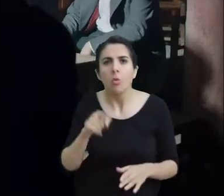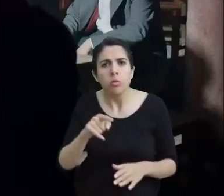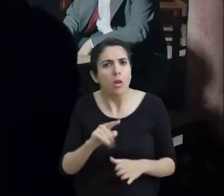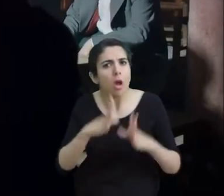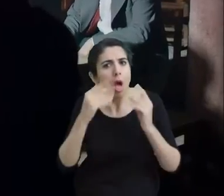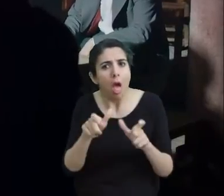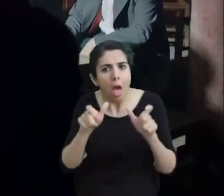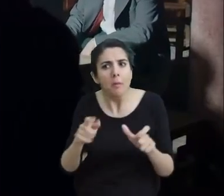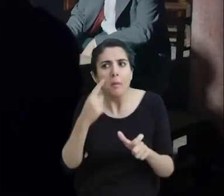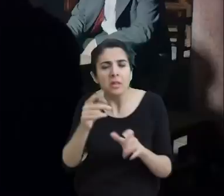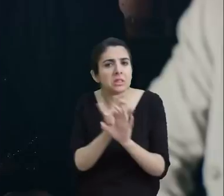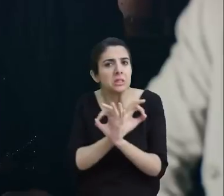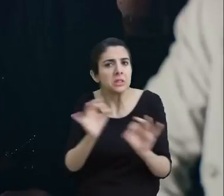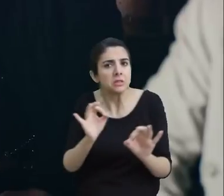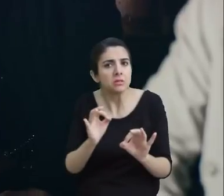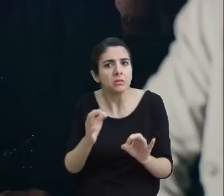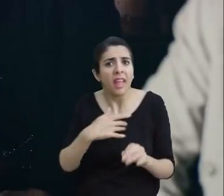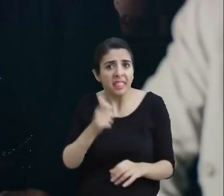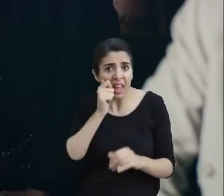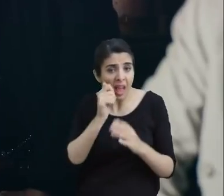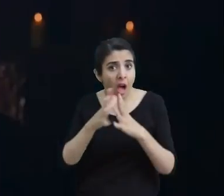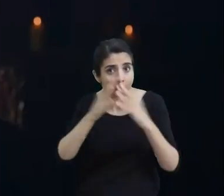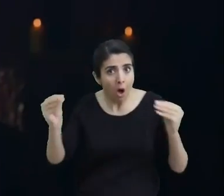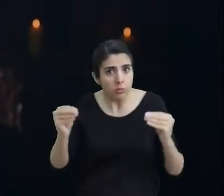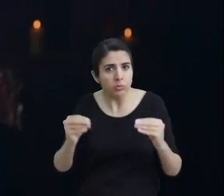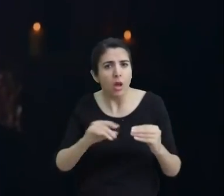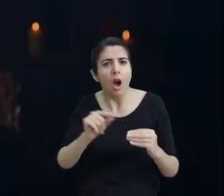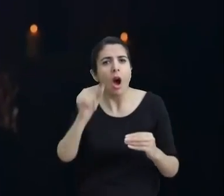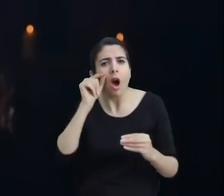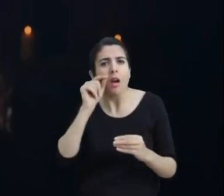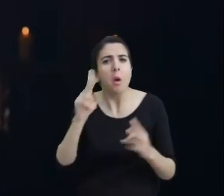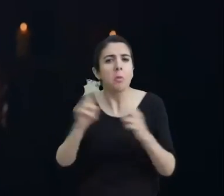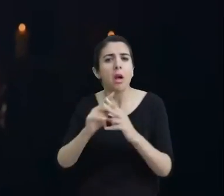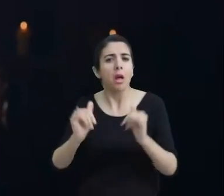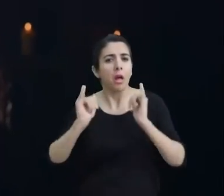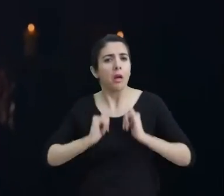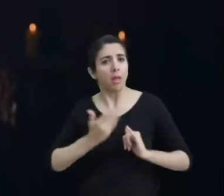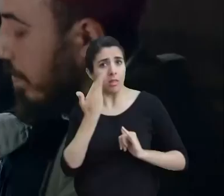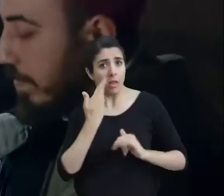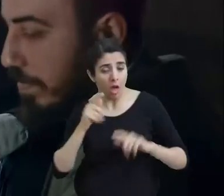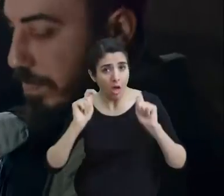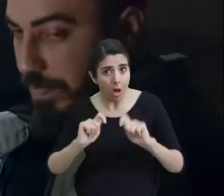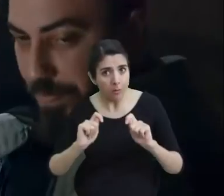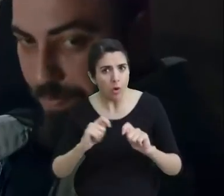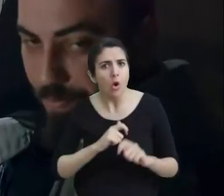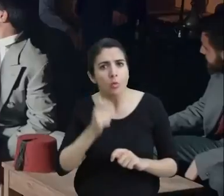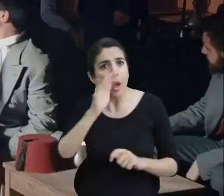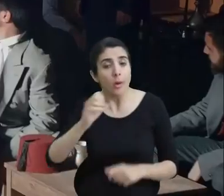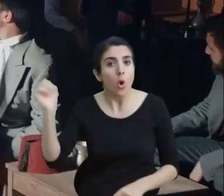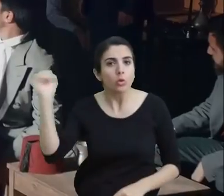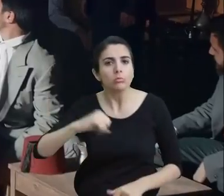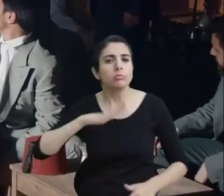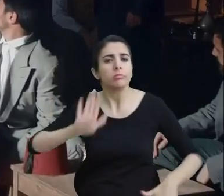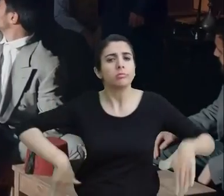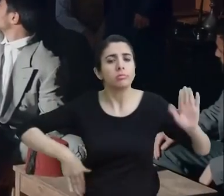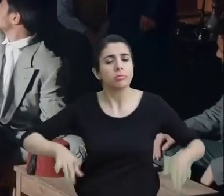Nasıl olsun? Bu nasıl emanete muhafazadır? Din elden giderken daire nazırı konağında oturup seyretmektedir. Müslüman düşmanları